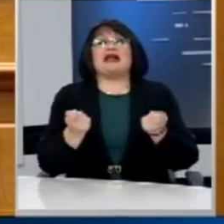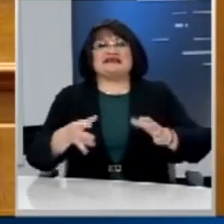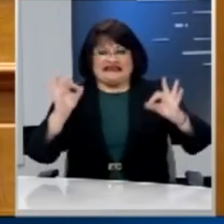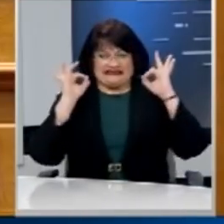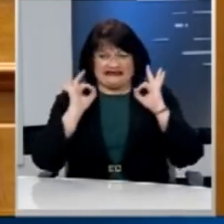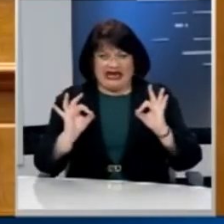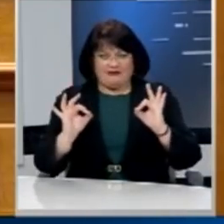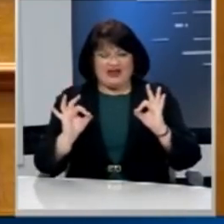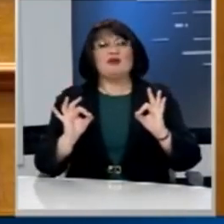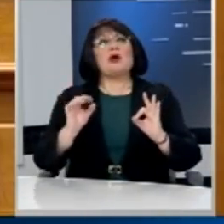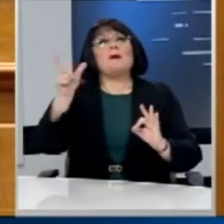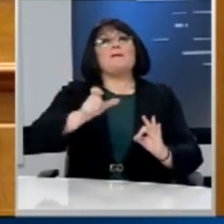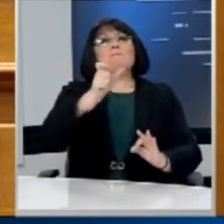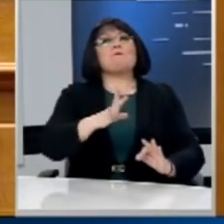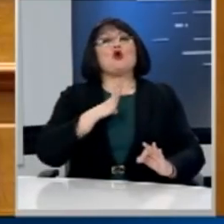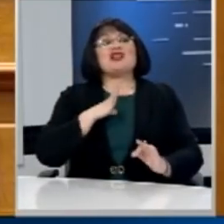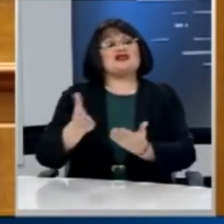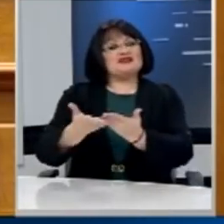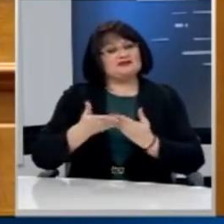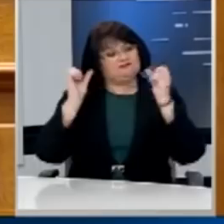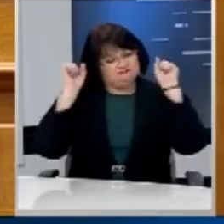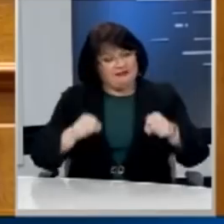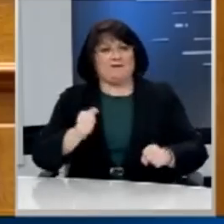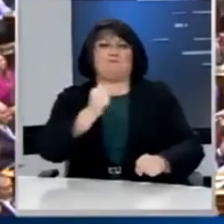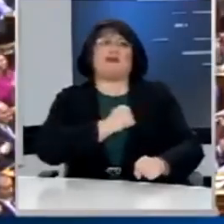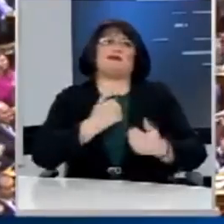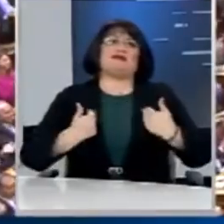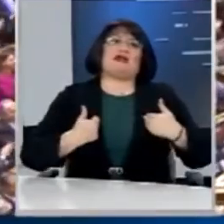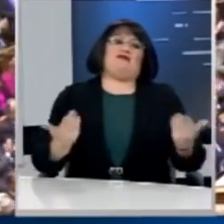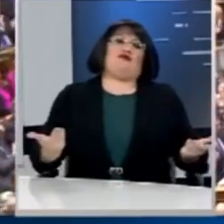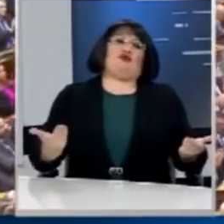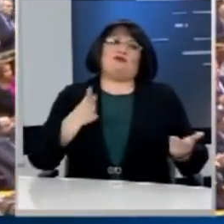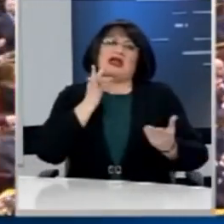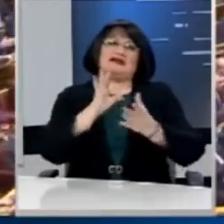συνέπεια επιβραβεύεται σήμερα, κύριε Τσίπρα, από τους Έλληνες πολίτες.